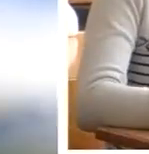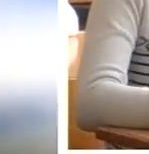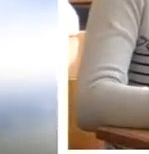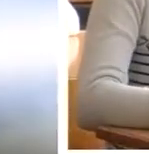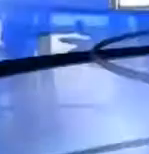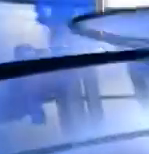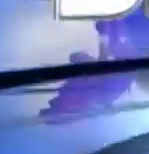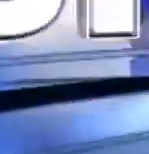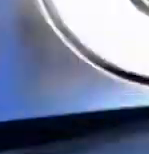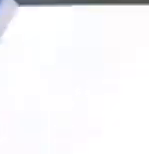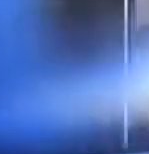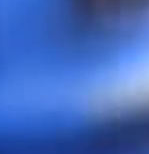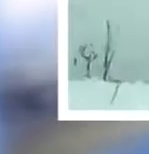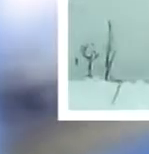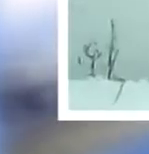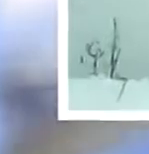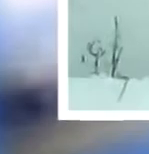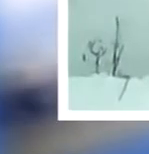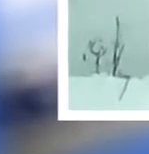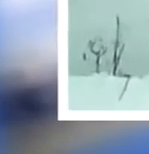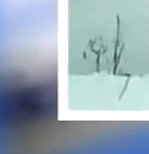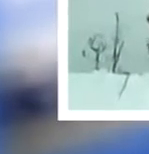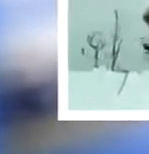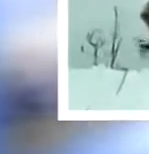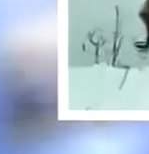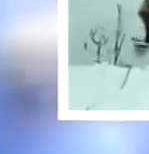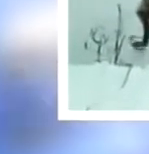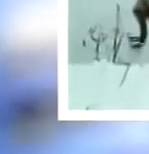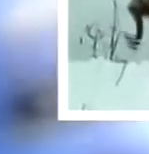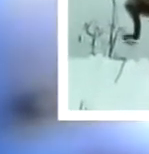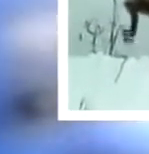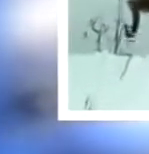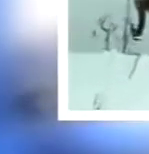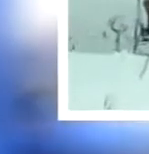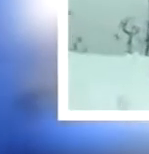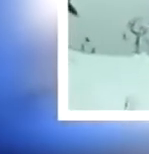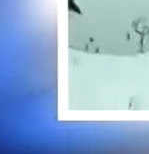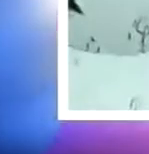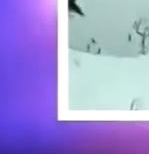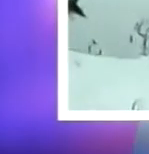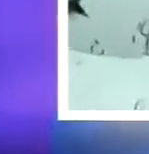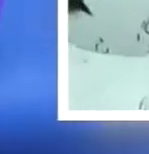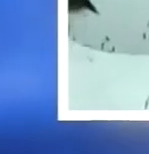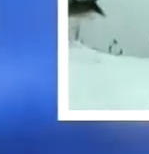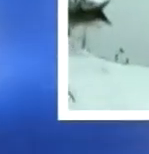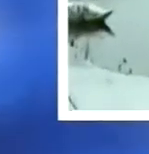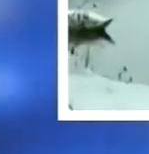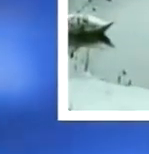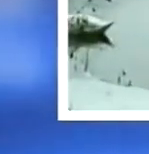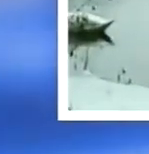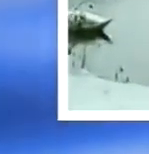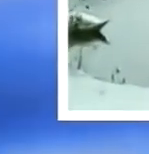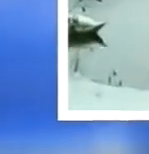Петра Яцика. На ставку у Ланівцях залишились зимувати семеро лебедів. Місцеві жителі просять